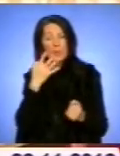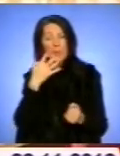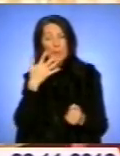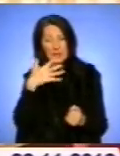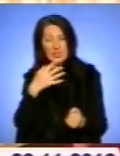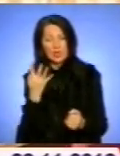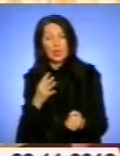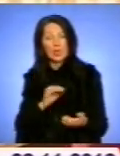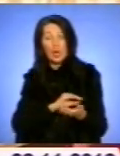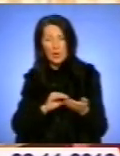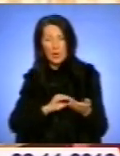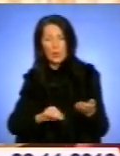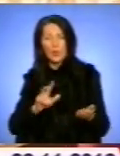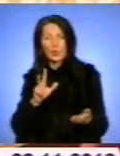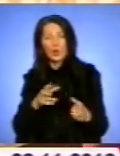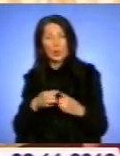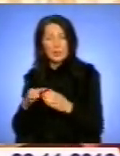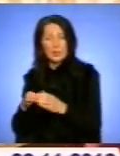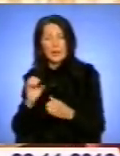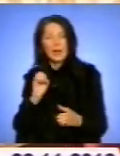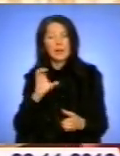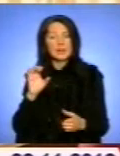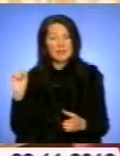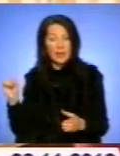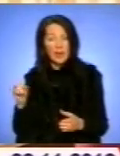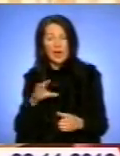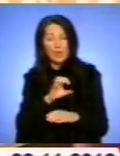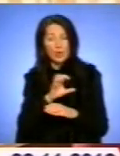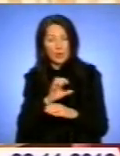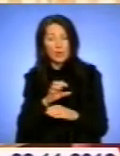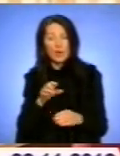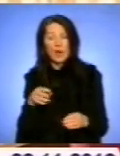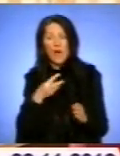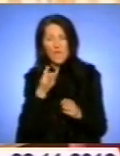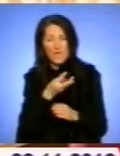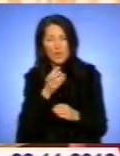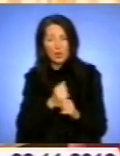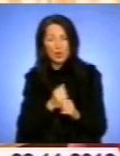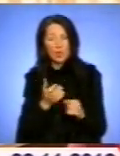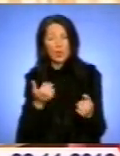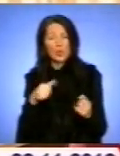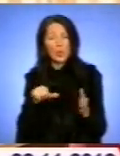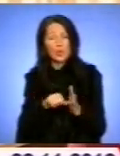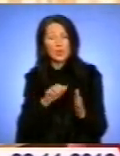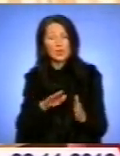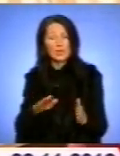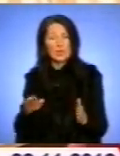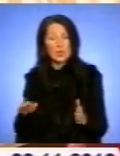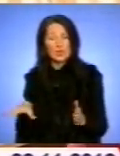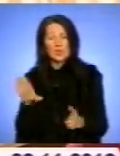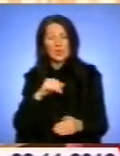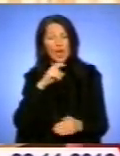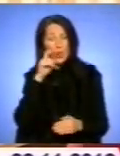у 3 номінаціях. Це есе, це фотографія і це відеороботи. Приймали участь діти зі всієї